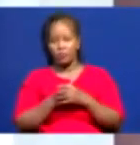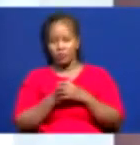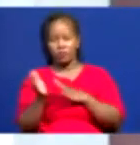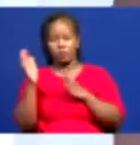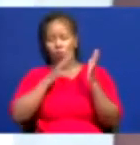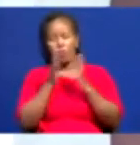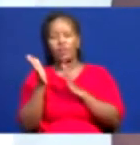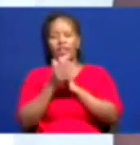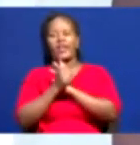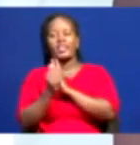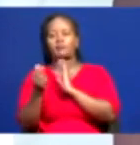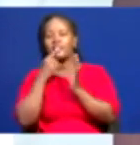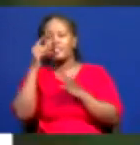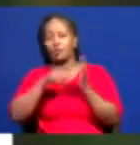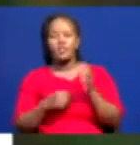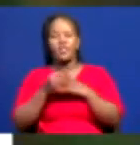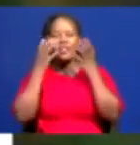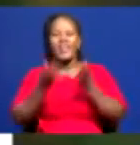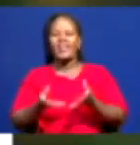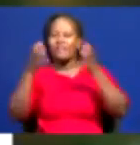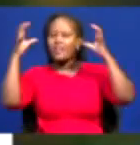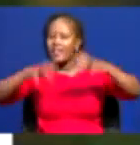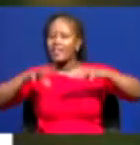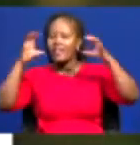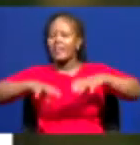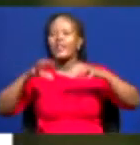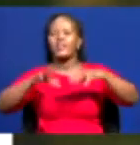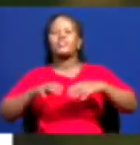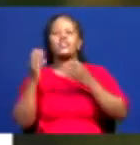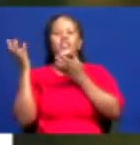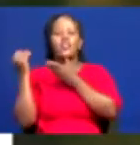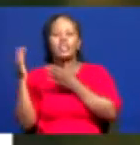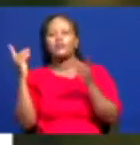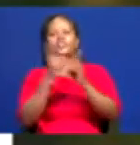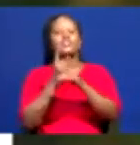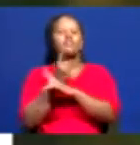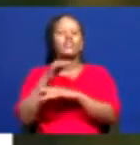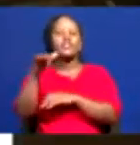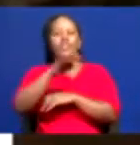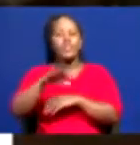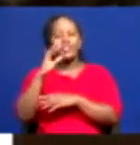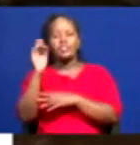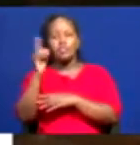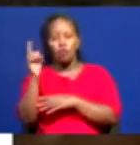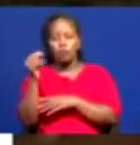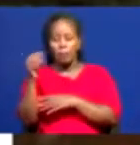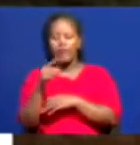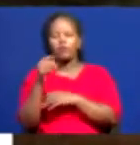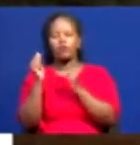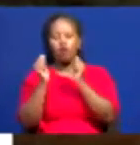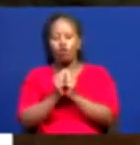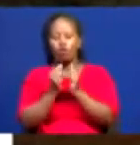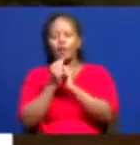hali ya anga, mvua ya viwango vya juu ya wastani inatarajiwa katika sehemu mbalimbali humu nchini katika miezi ya Oktoba,